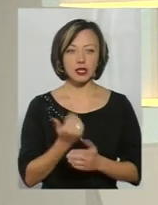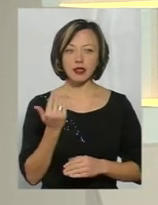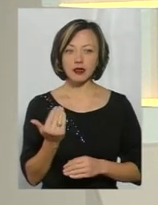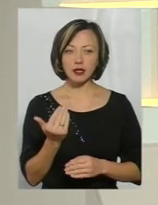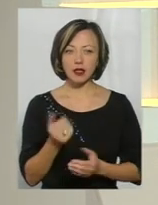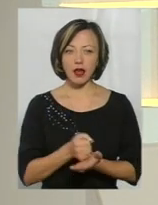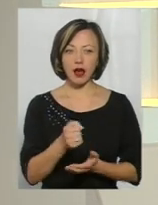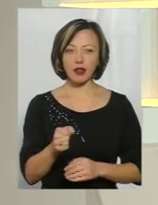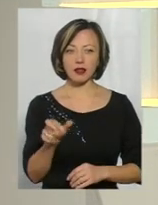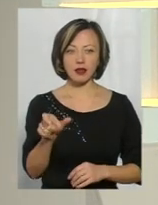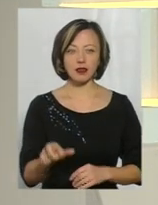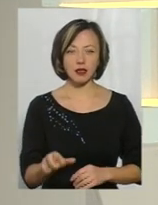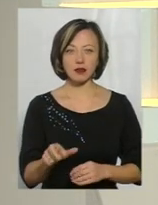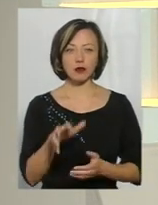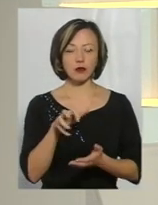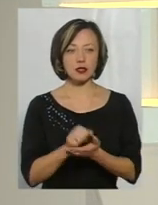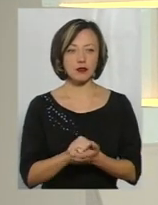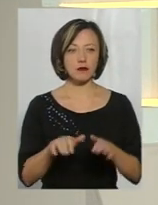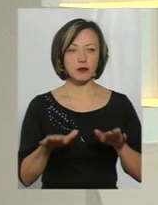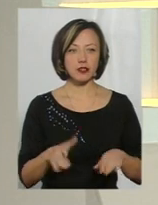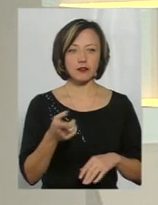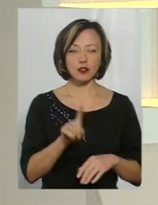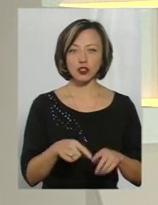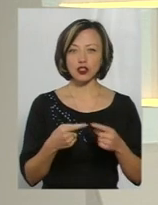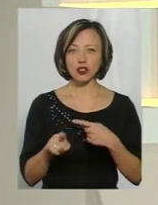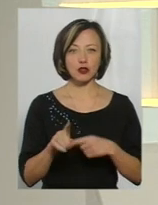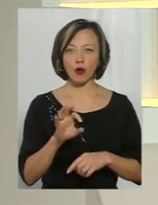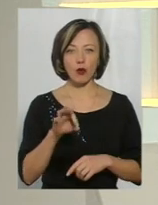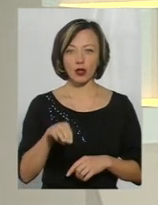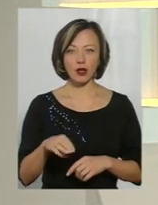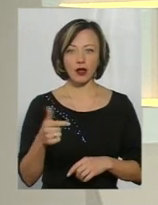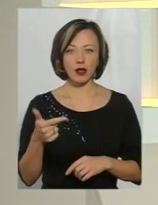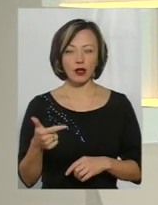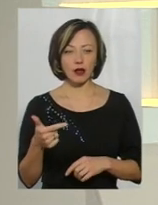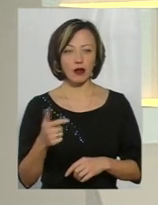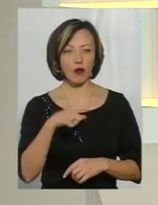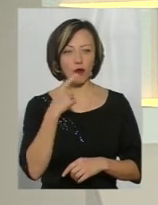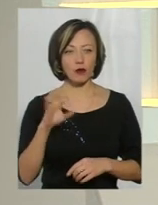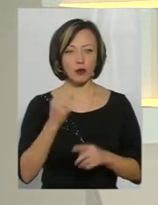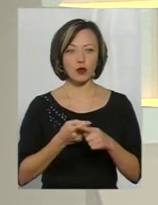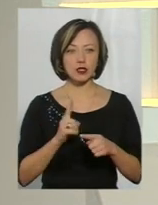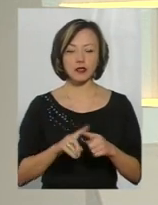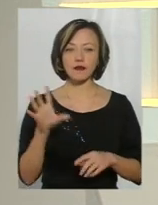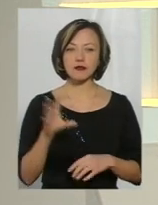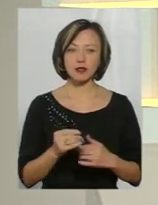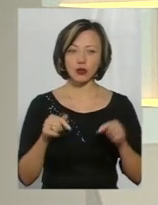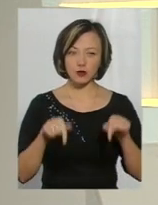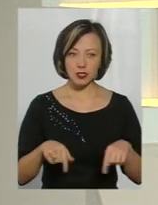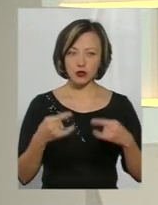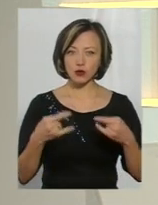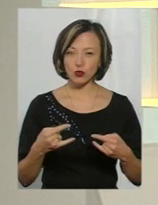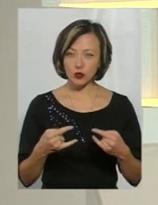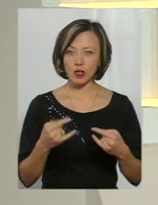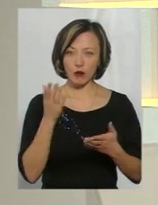кандидат посів чільне місце в тій чи іншій об'єднаній тергромаді. Говоримо про це все в цій студії